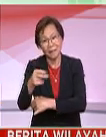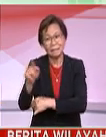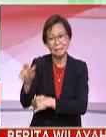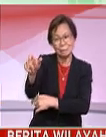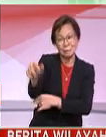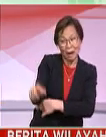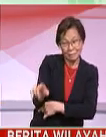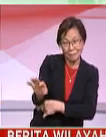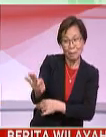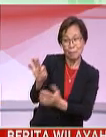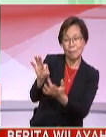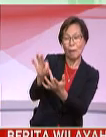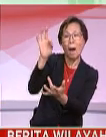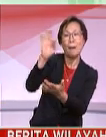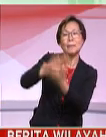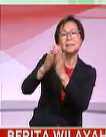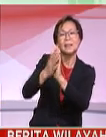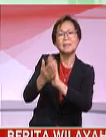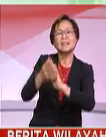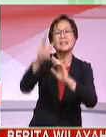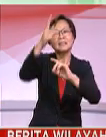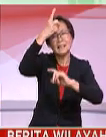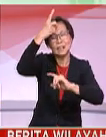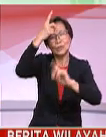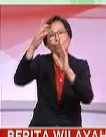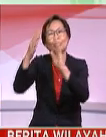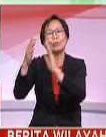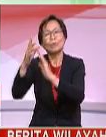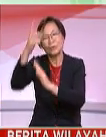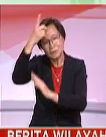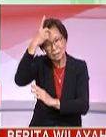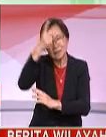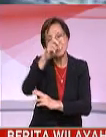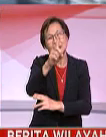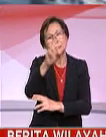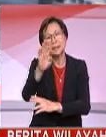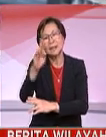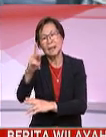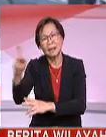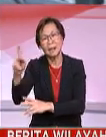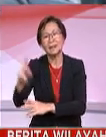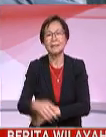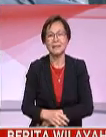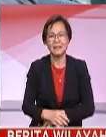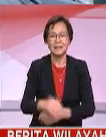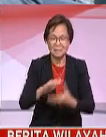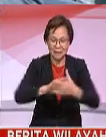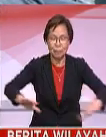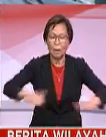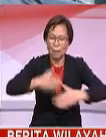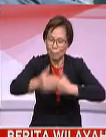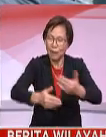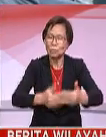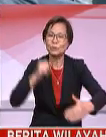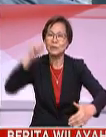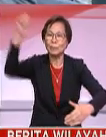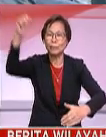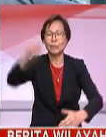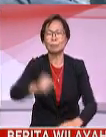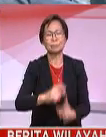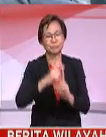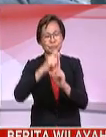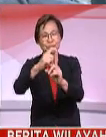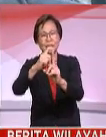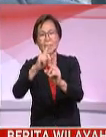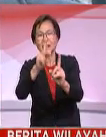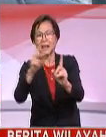menjadi Mayor DBKK. Selamat maju jaya Sabah. Sebut sahaja Bandaraya Kota